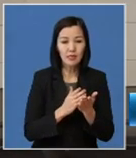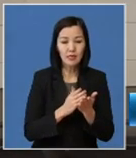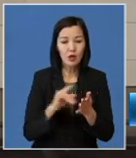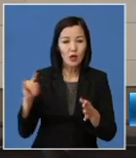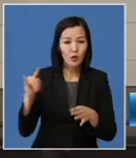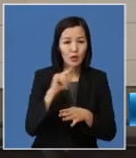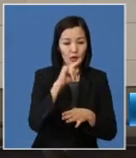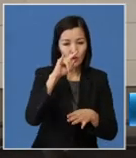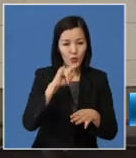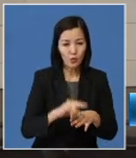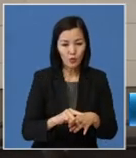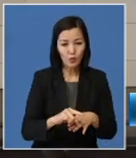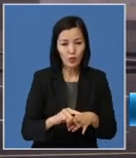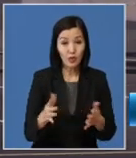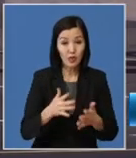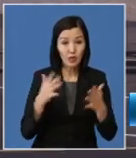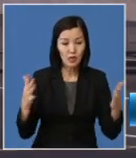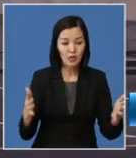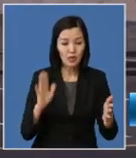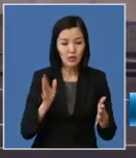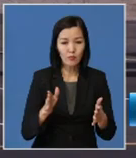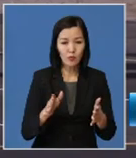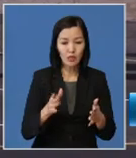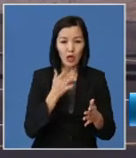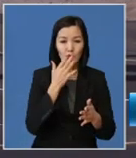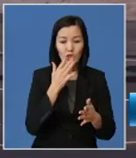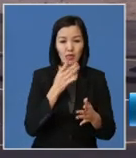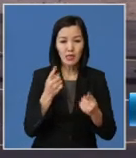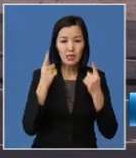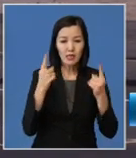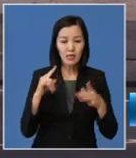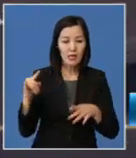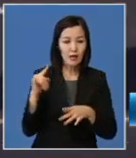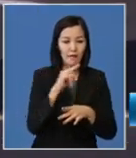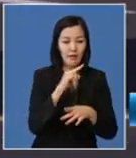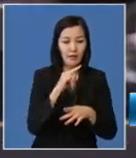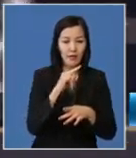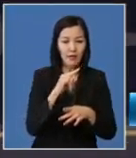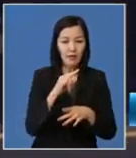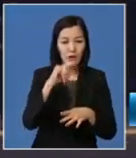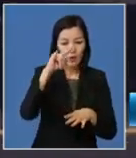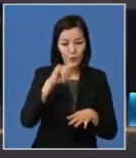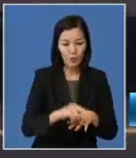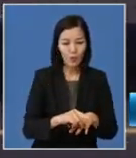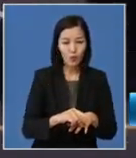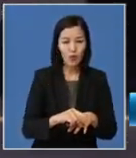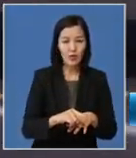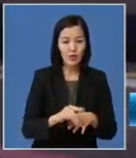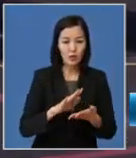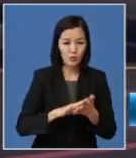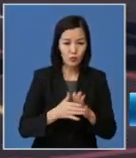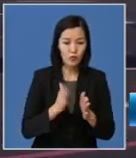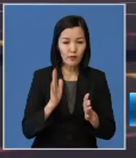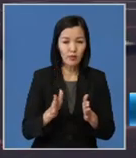әуежайының ұшақ қону жолағы кеңейетінін айтты. Яғни шетелден және ірі әуе компаниялардың ұшағын қабылдауға мүмкіндік жасалмақ. Оның